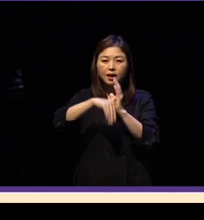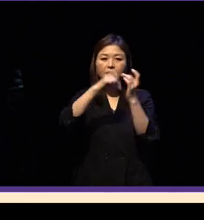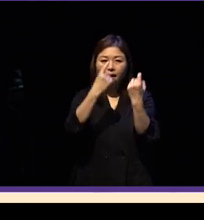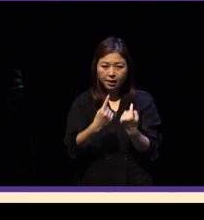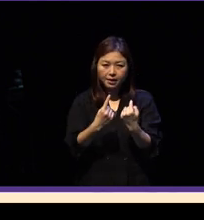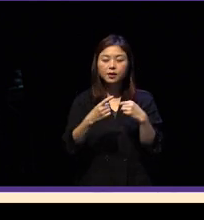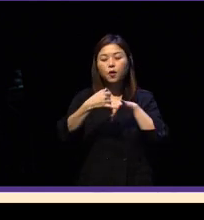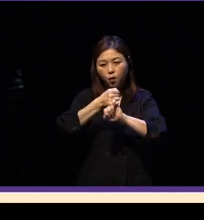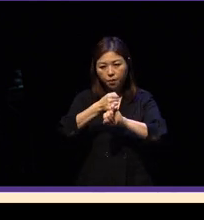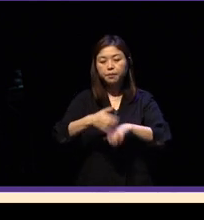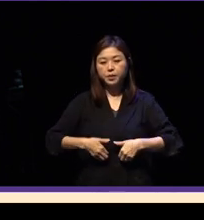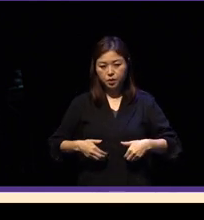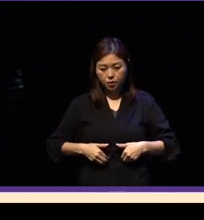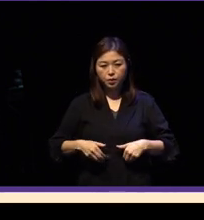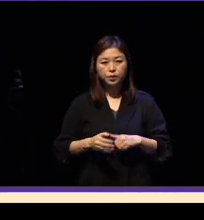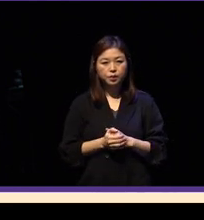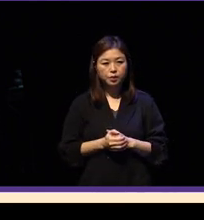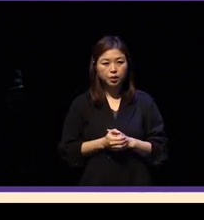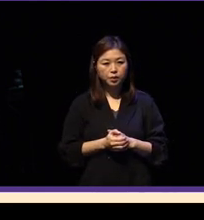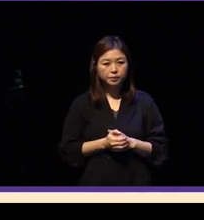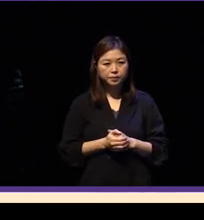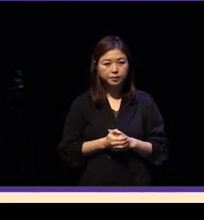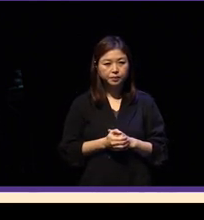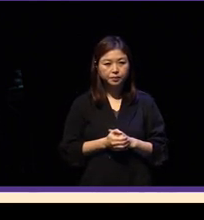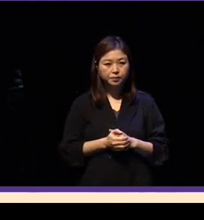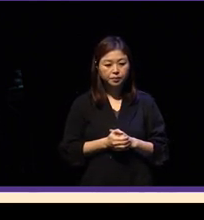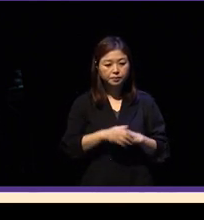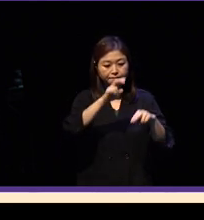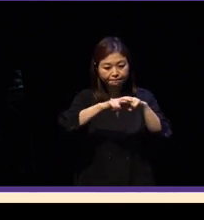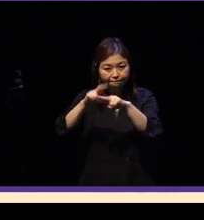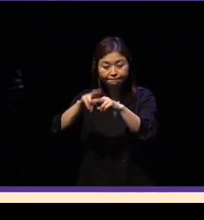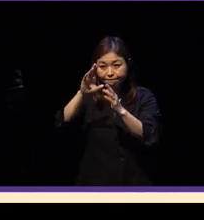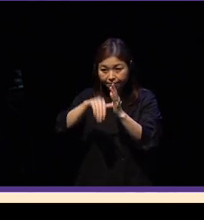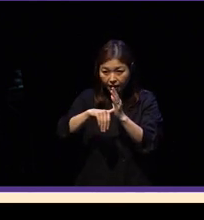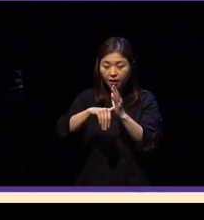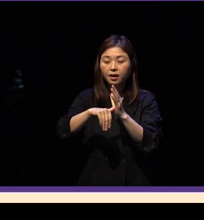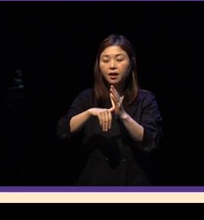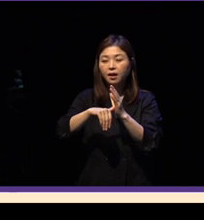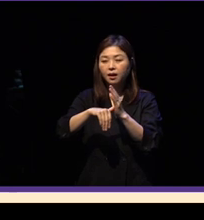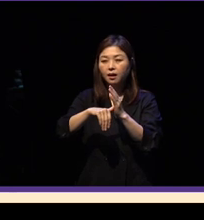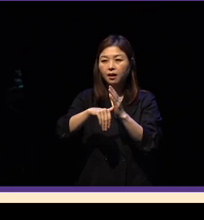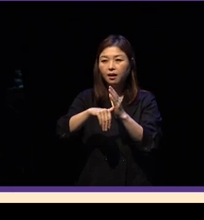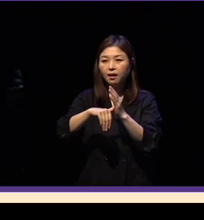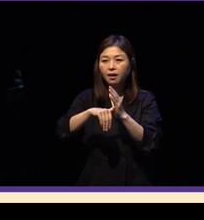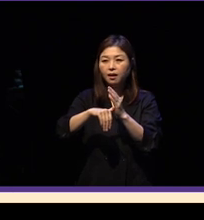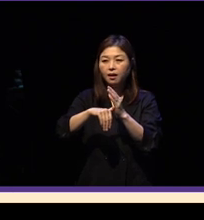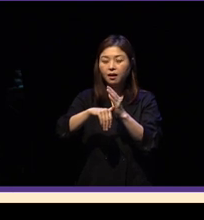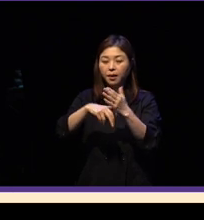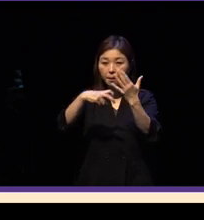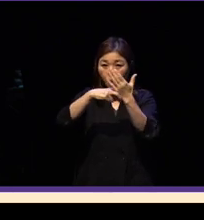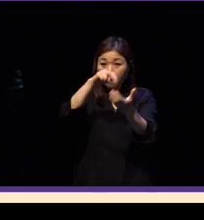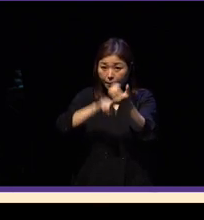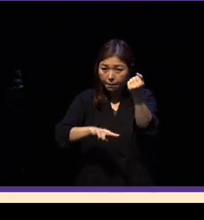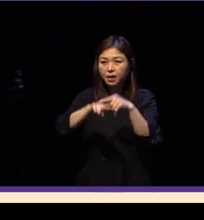당일 잔여석에 대해서 문화 누리카드로 현장 결제 시 저렴한 단일 가격으로 판매할 것을 권장합니다.